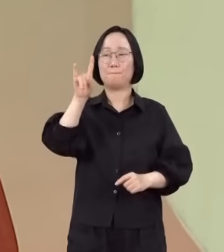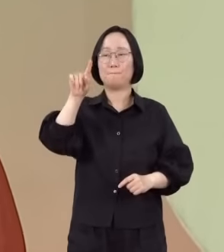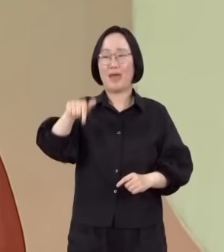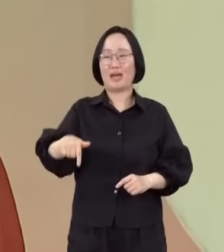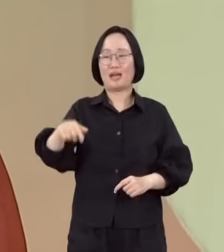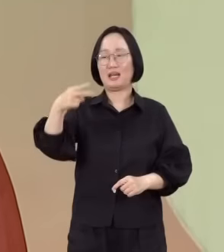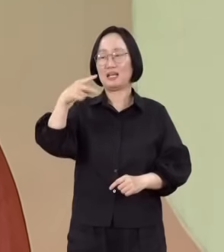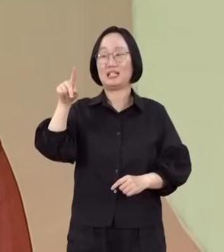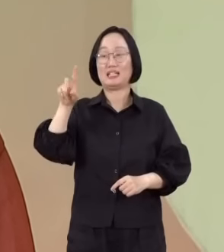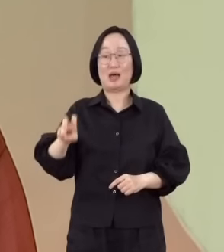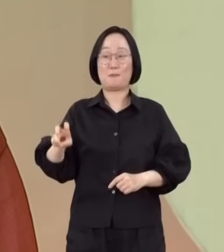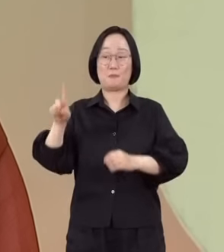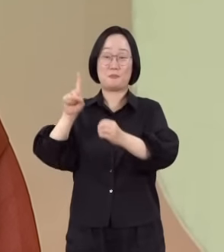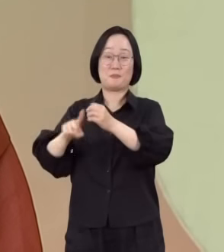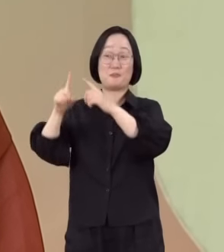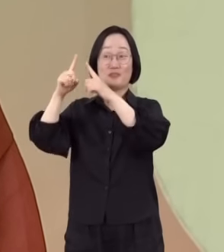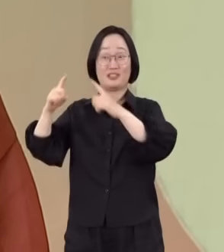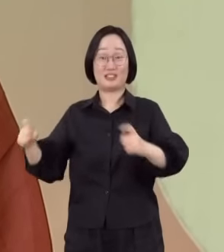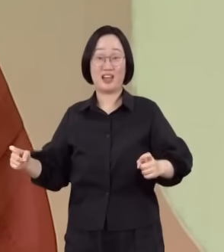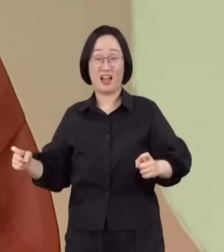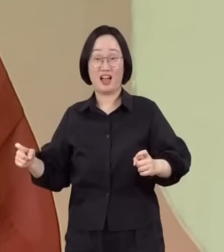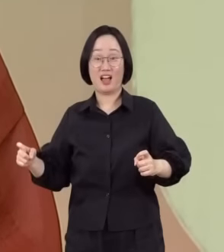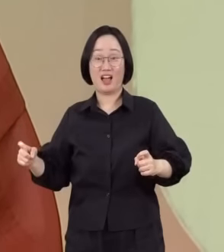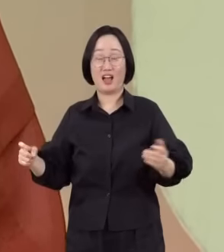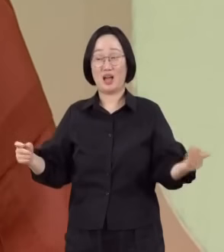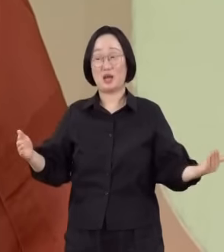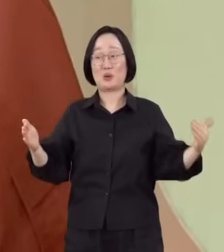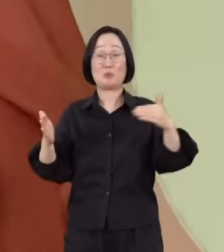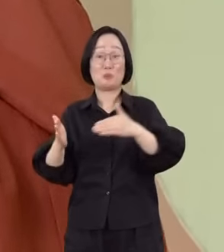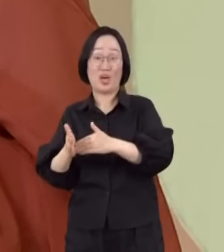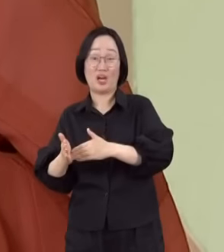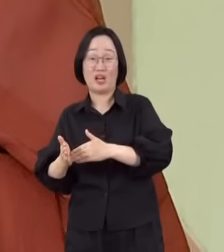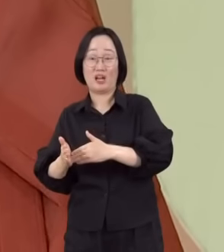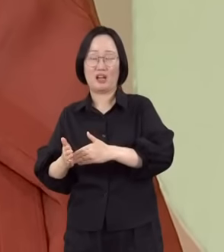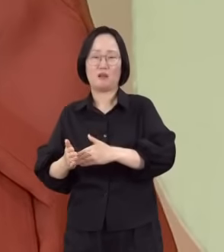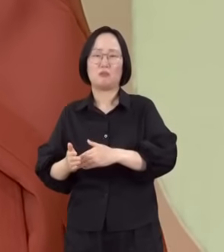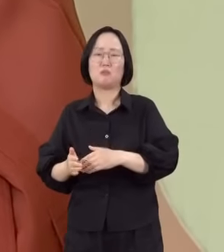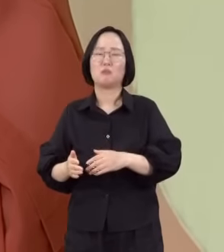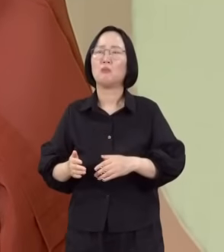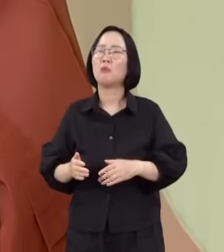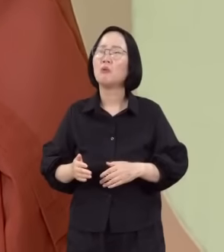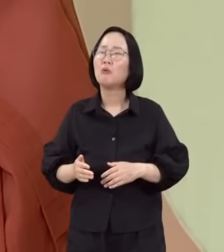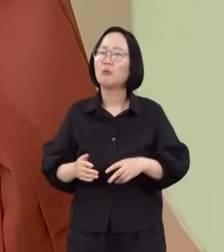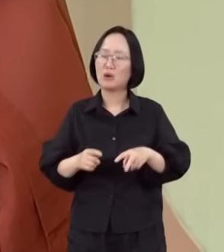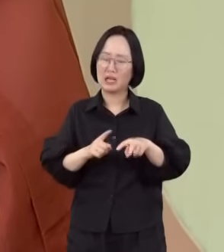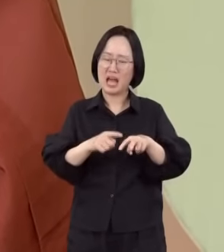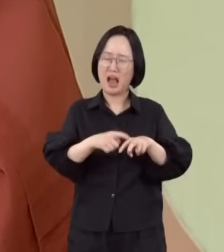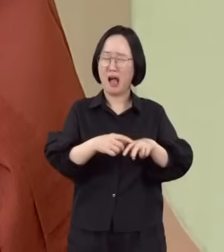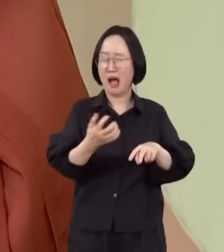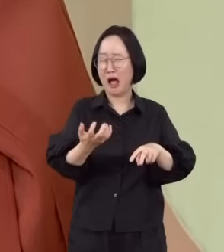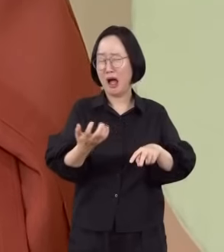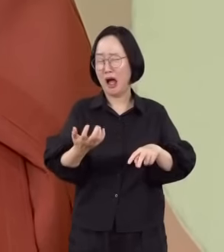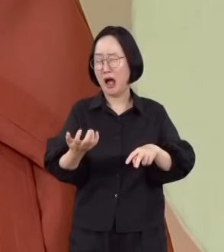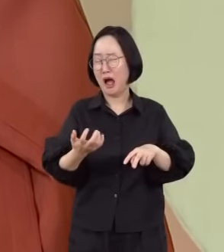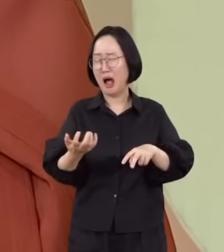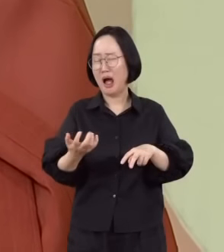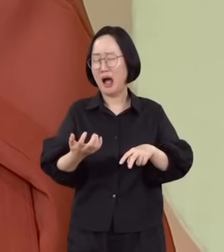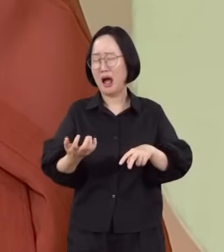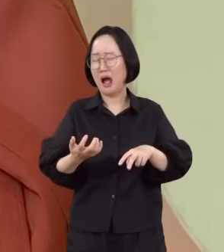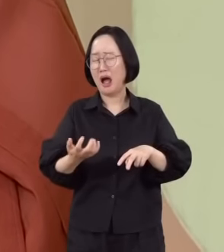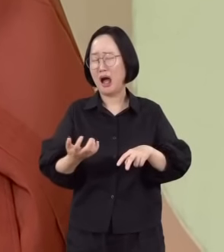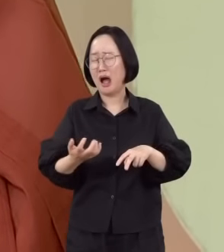하산하는 순간 아픈 다리가 싹 났더라 위에서 막 아픈